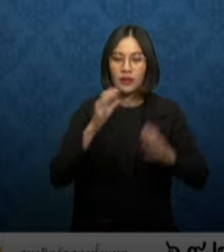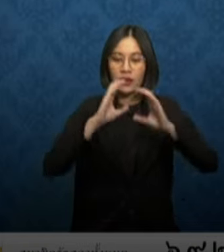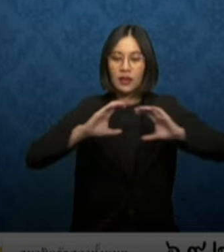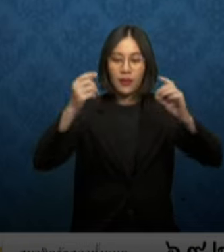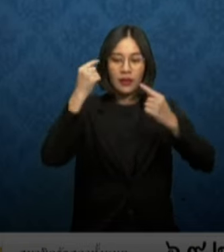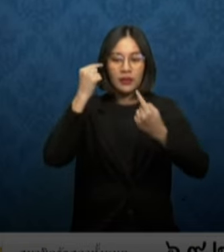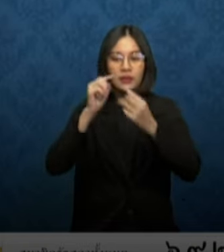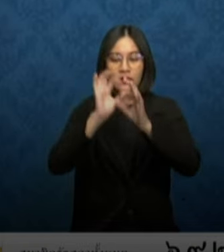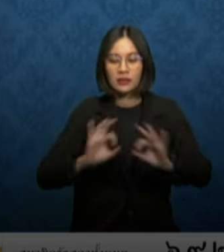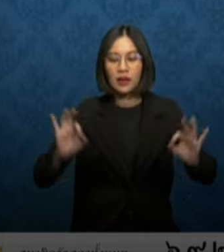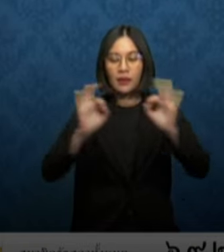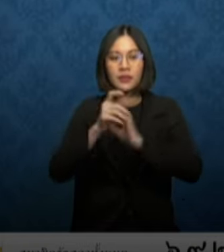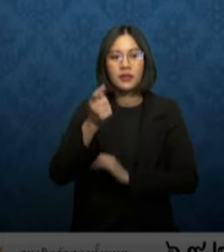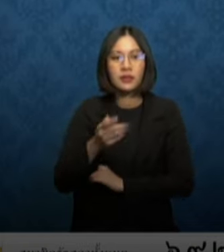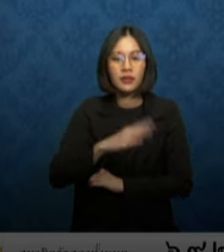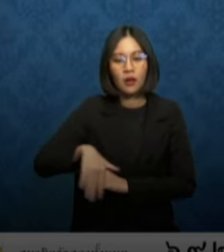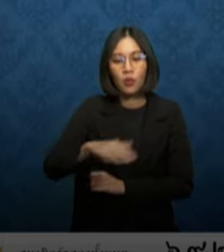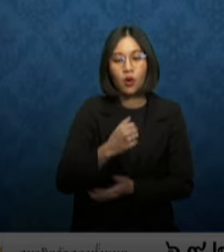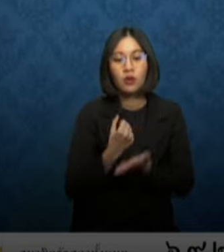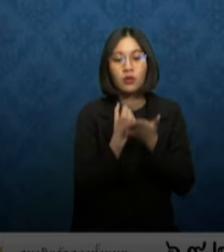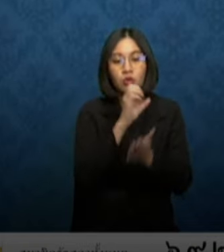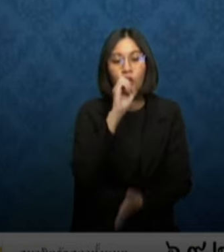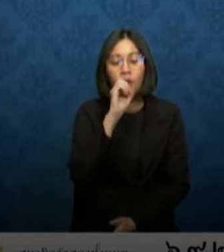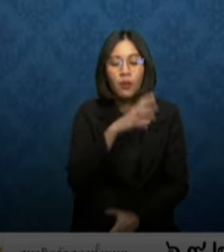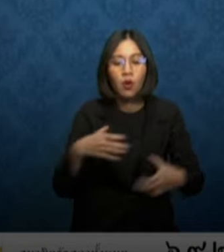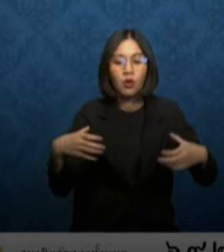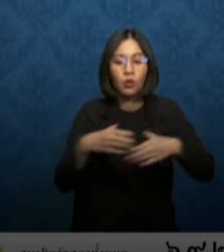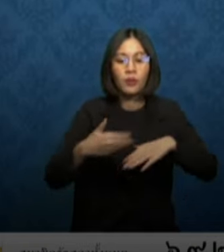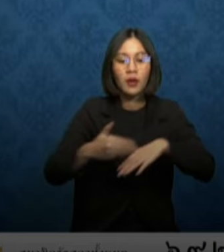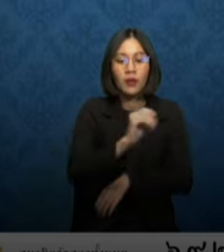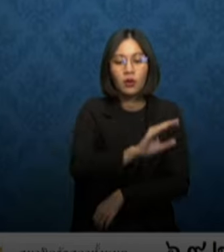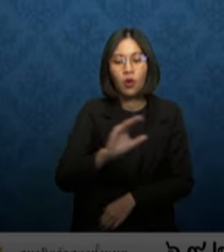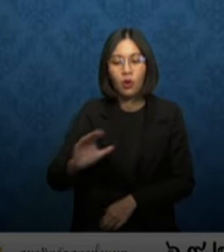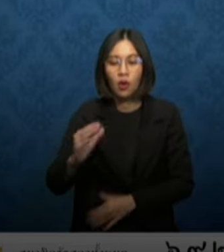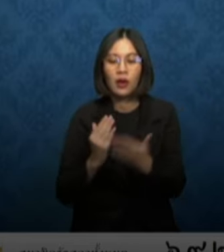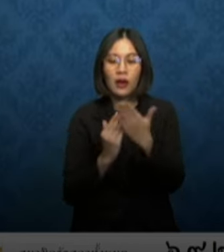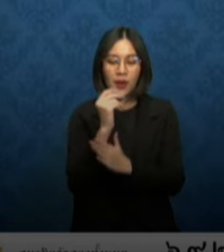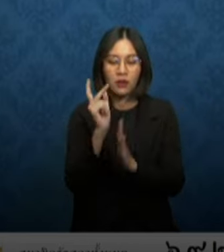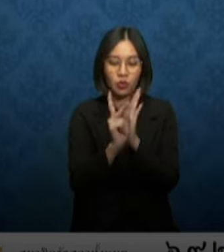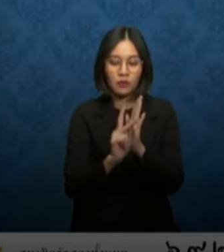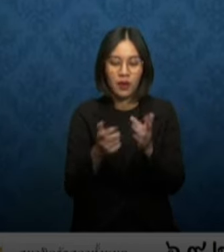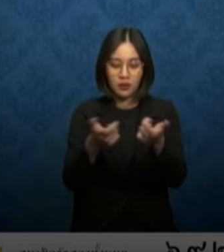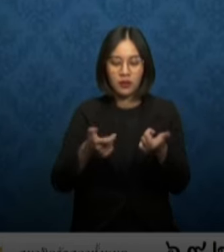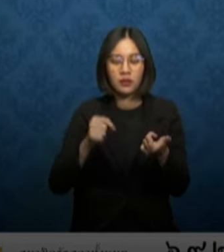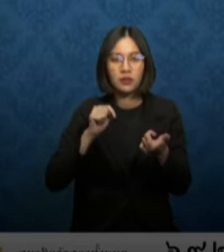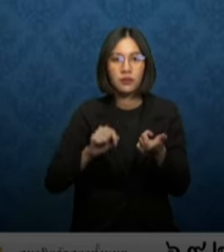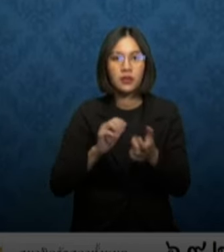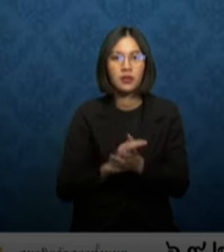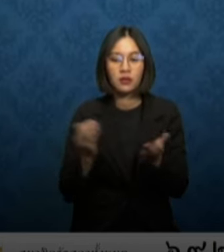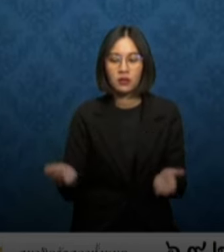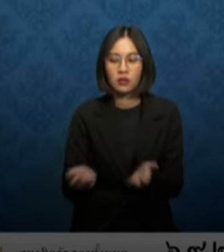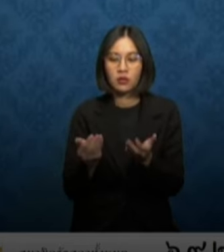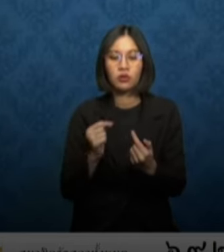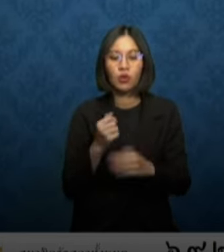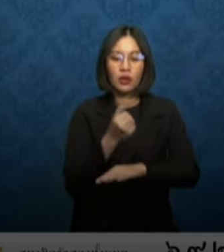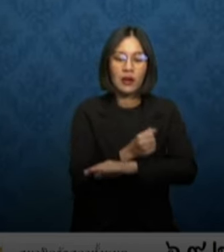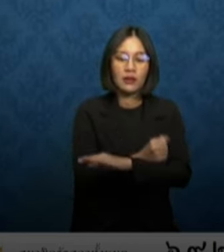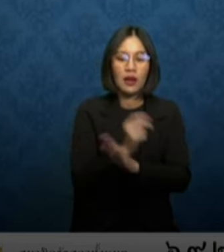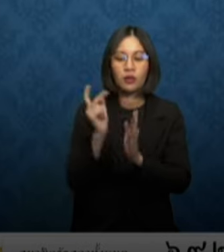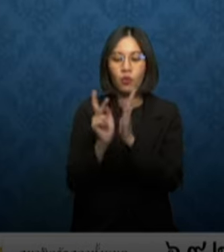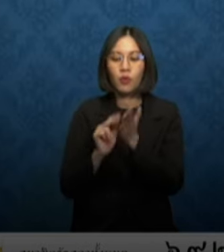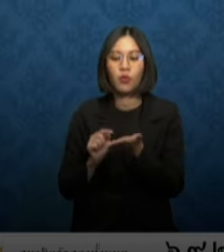สำคัญจริงๆก็ขอให้พวกท่านช่วยกันไปบอกลูกพรรคของท่านให้โหวตผ่านร่างกฎหมายฉบับนี้ด้วยเรื่องส่งเสริมสหภาพแรงงานกฎ